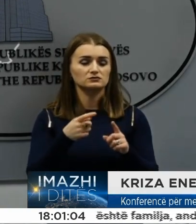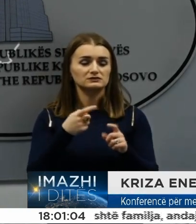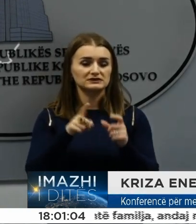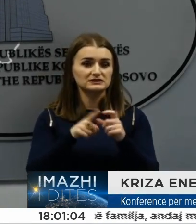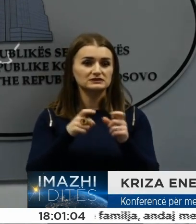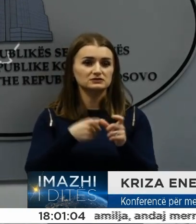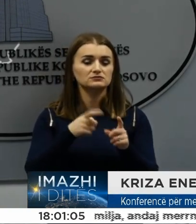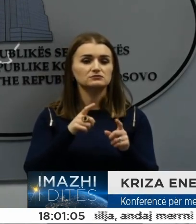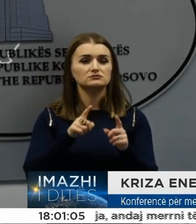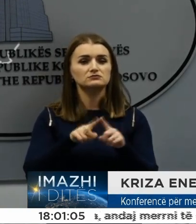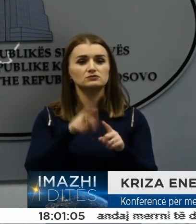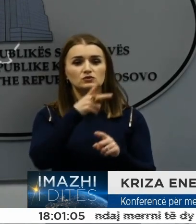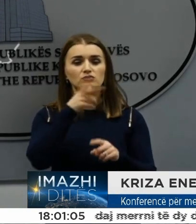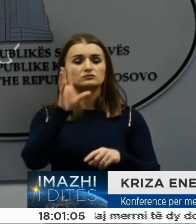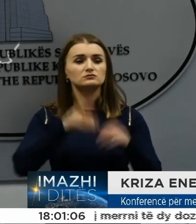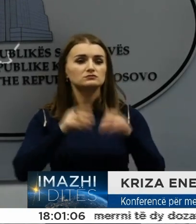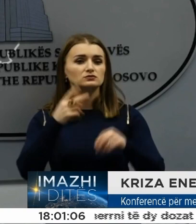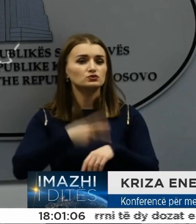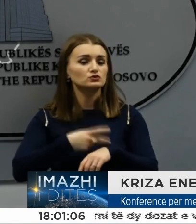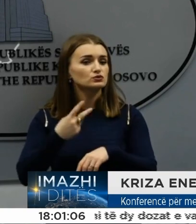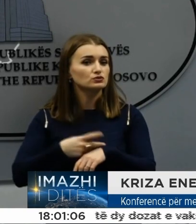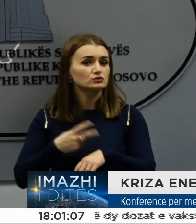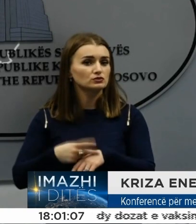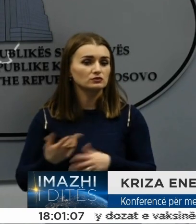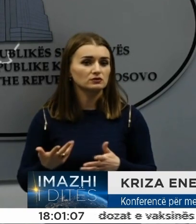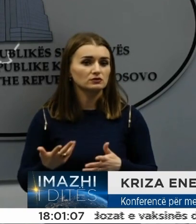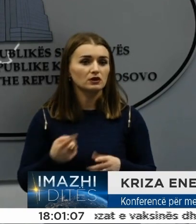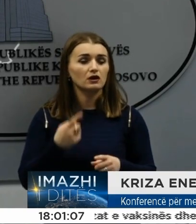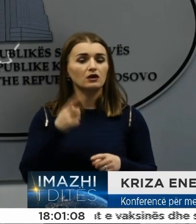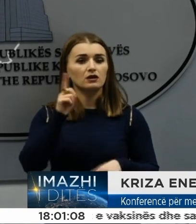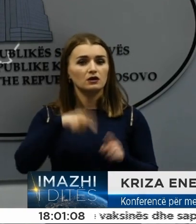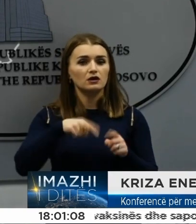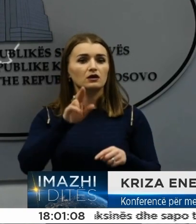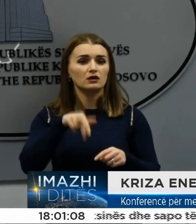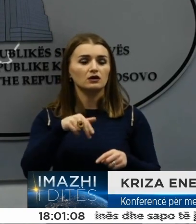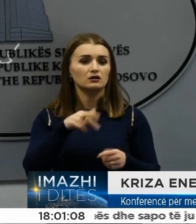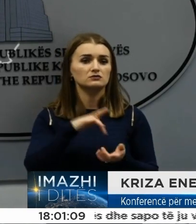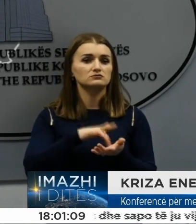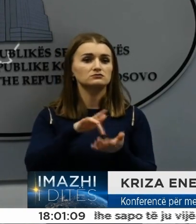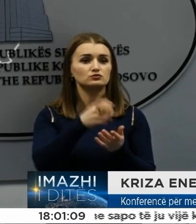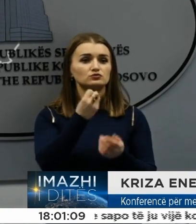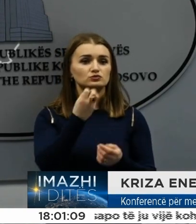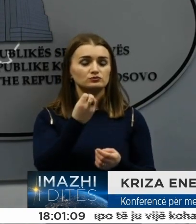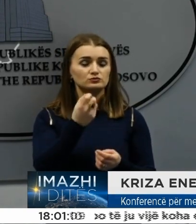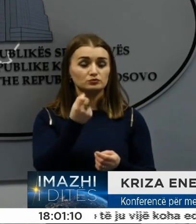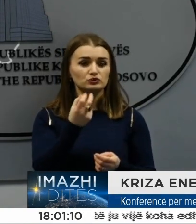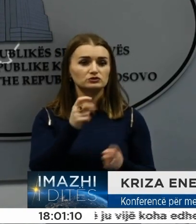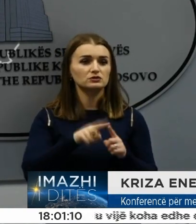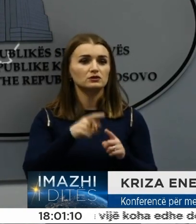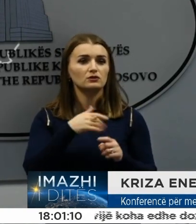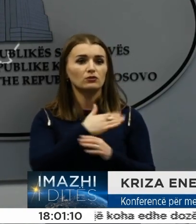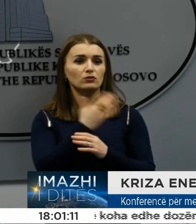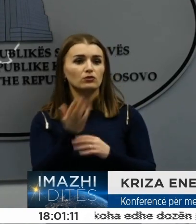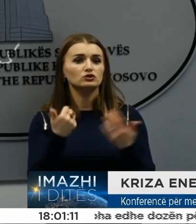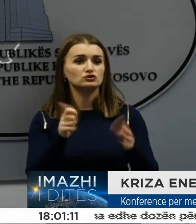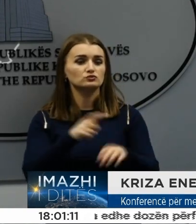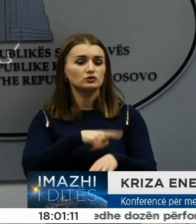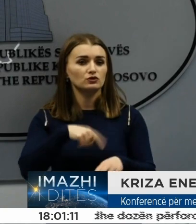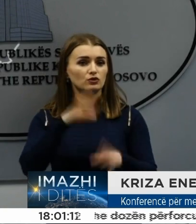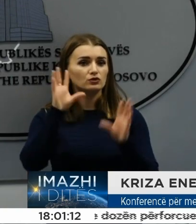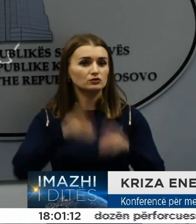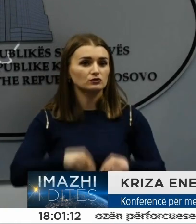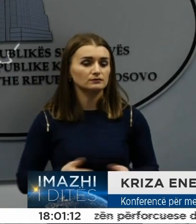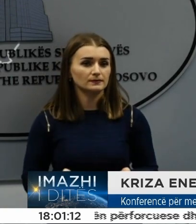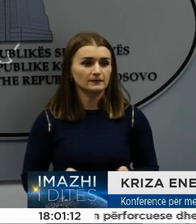24 orëve, me gjithat ka pas në lagje jo vetëm në Prishtinë, për edhe vendet tjera, diri në 16 orë që ka pas reduktime.